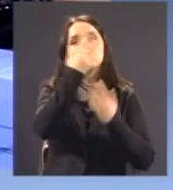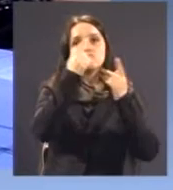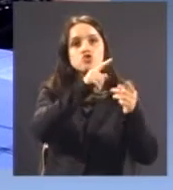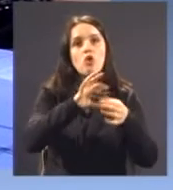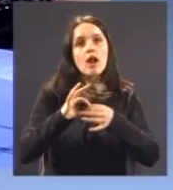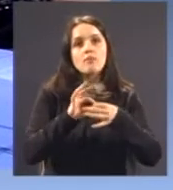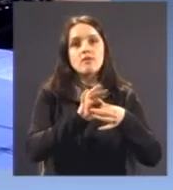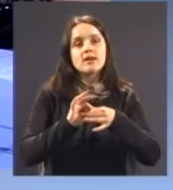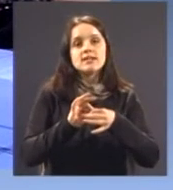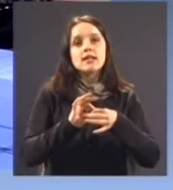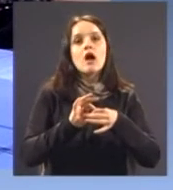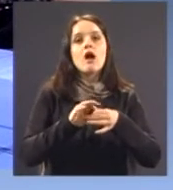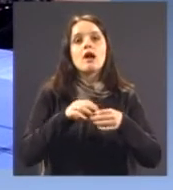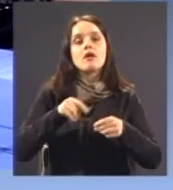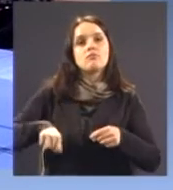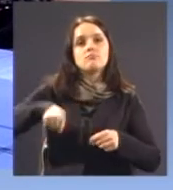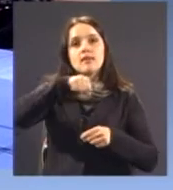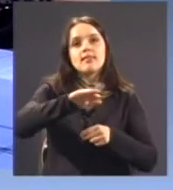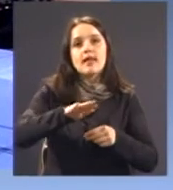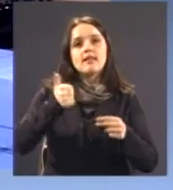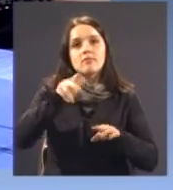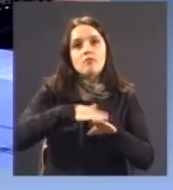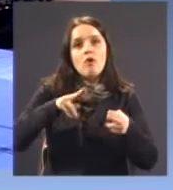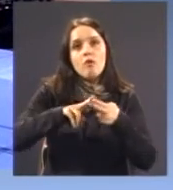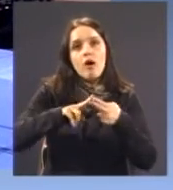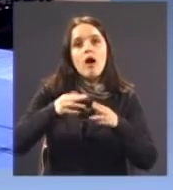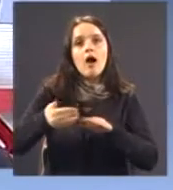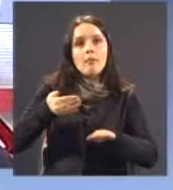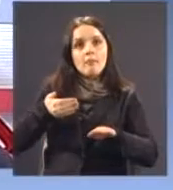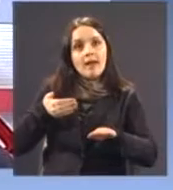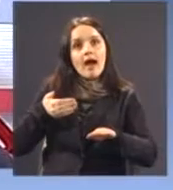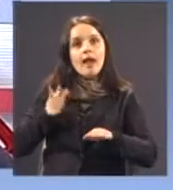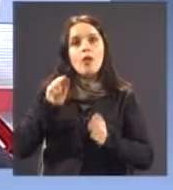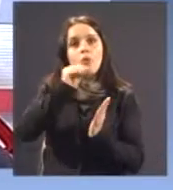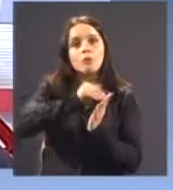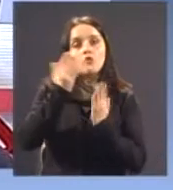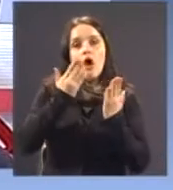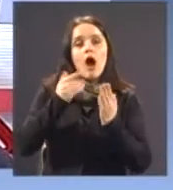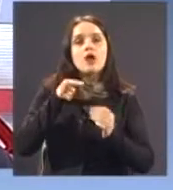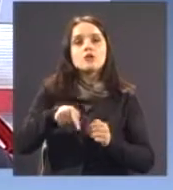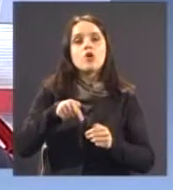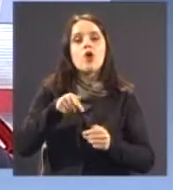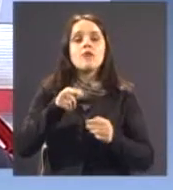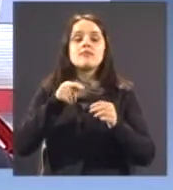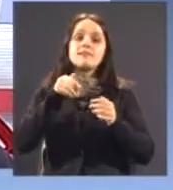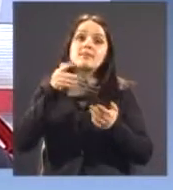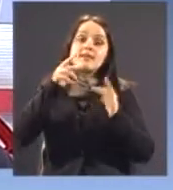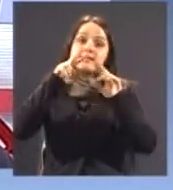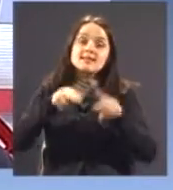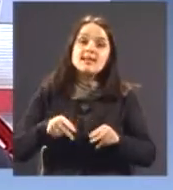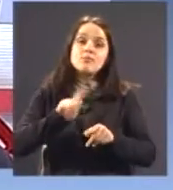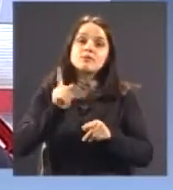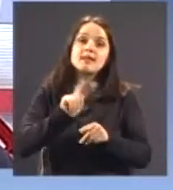to mnogi vrtići i rade. Međutim, to sustavno nije riješeno, znate, trebalo bi zdravstvene ustanove,